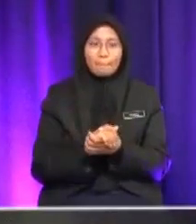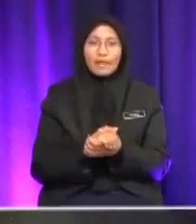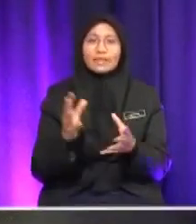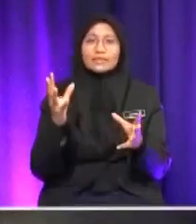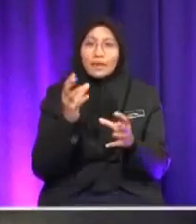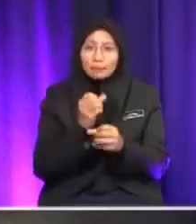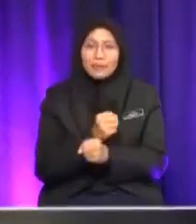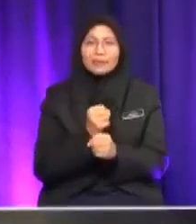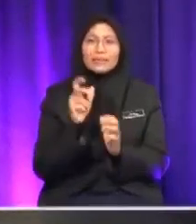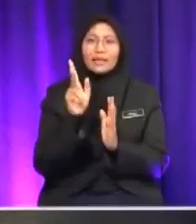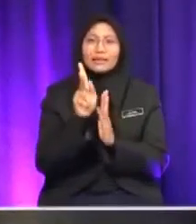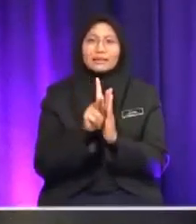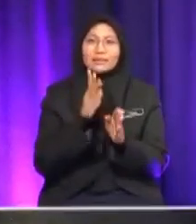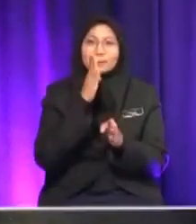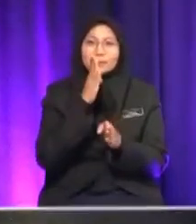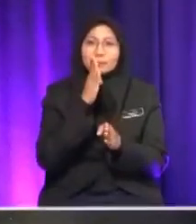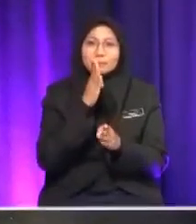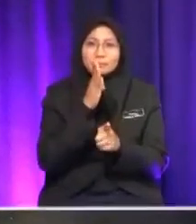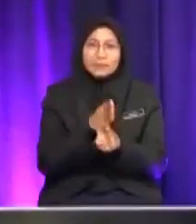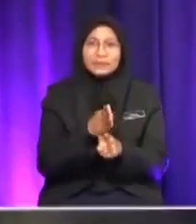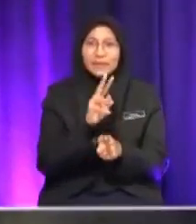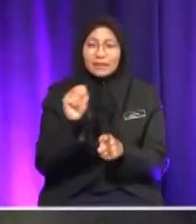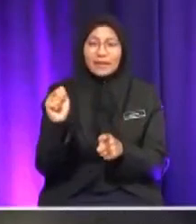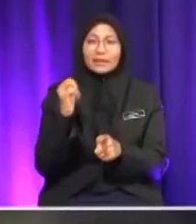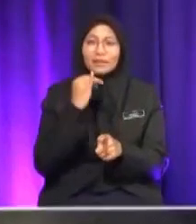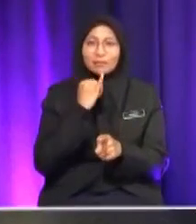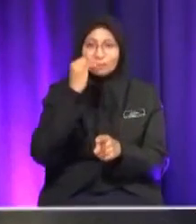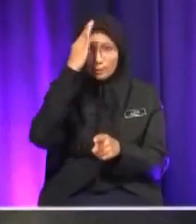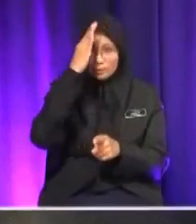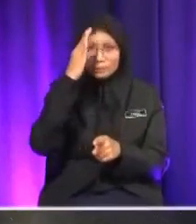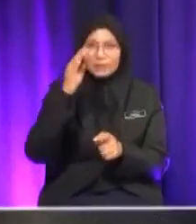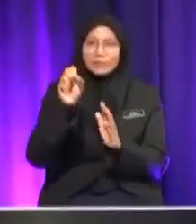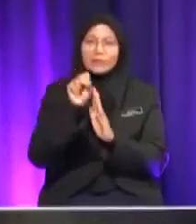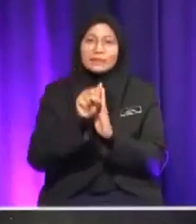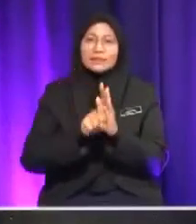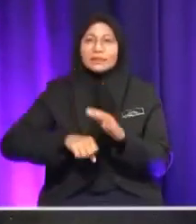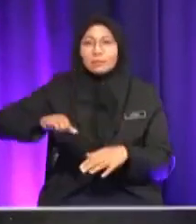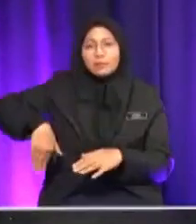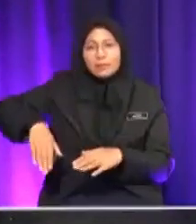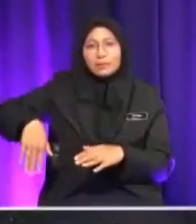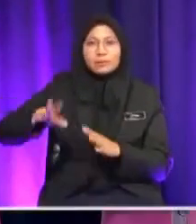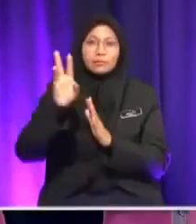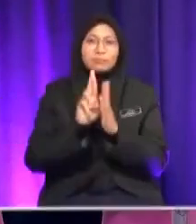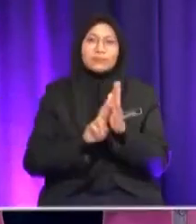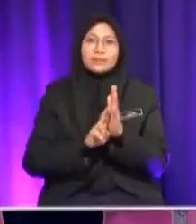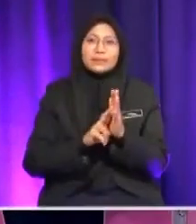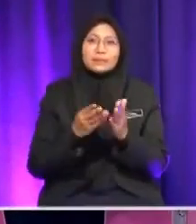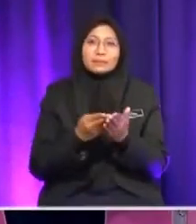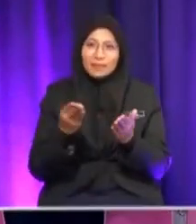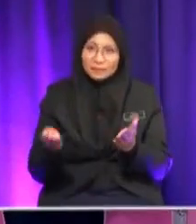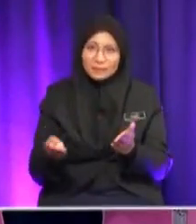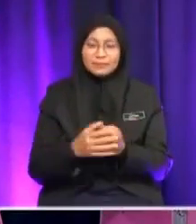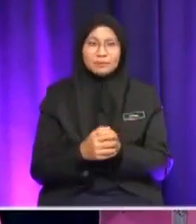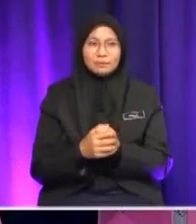kebenaran ibu bapa kita sebelum kita berbelanja. Minta kebenaran. Kan tadi cikgu kata dalam salah